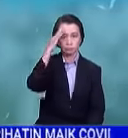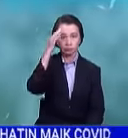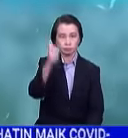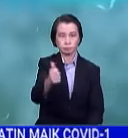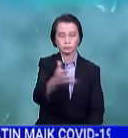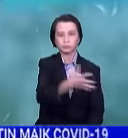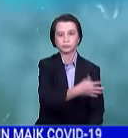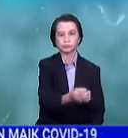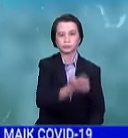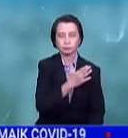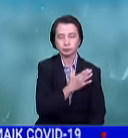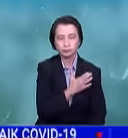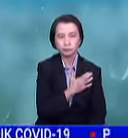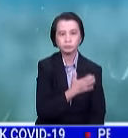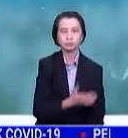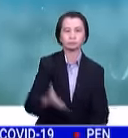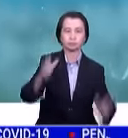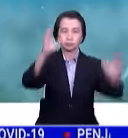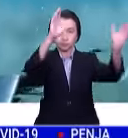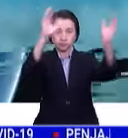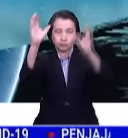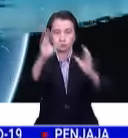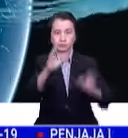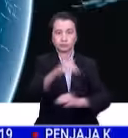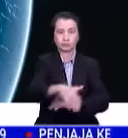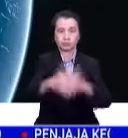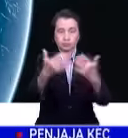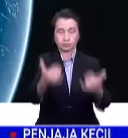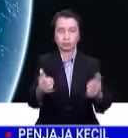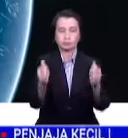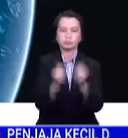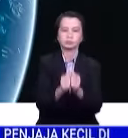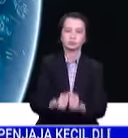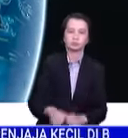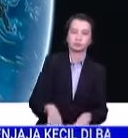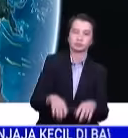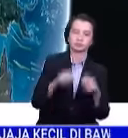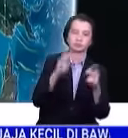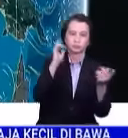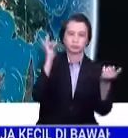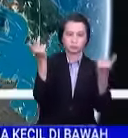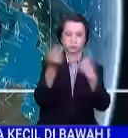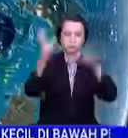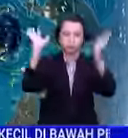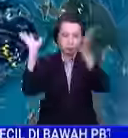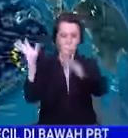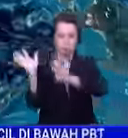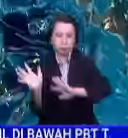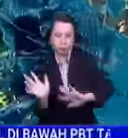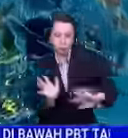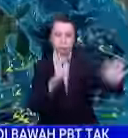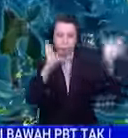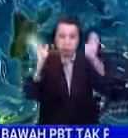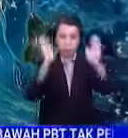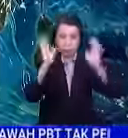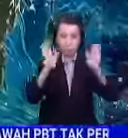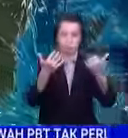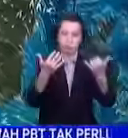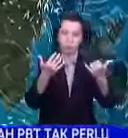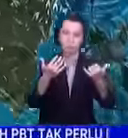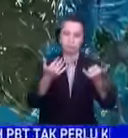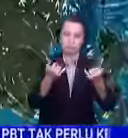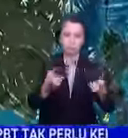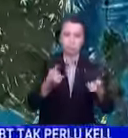Assalamualaikum dan salam sejahtera. Laporan cuaca pada malam ini dimulakan dengan melihat keadaan angin di rantau negara kita, di mana secara